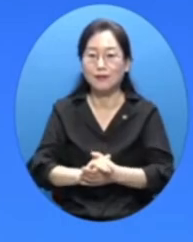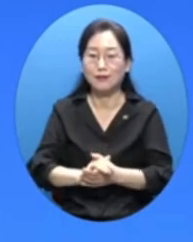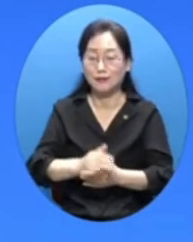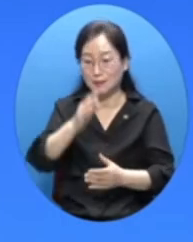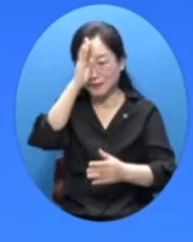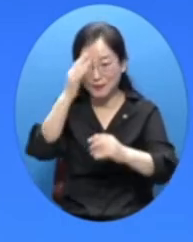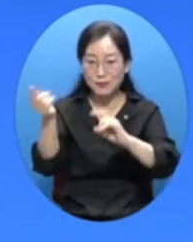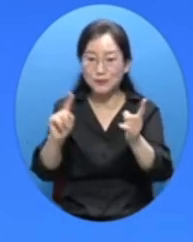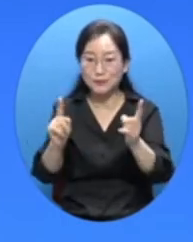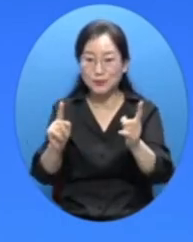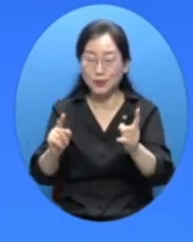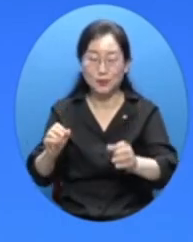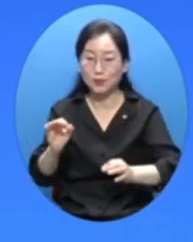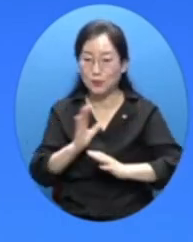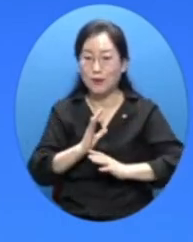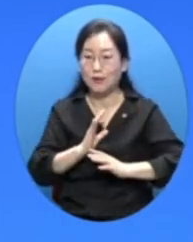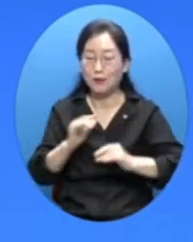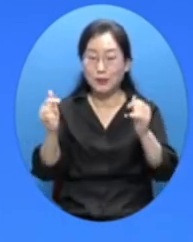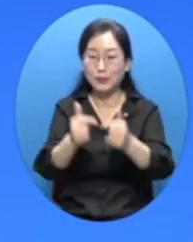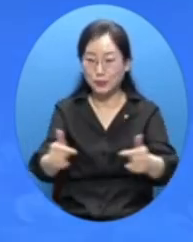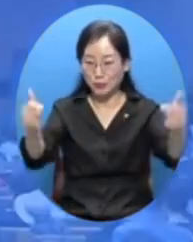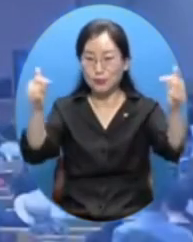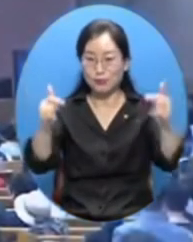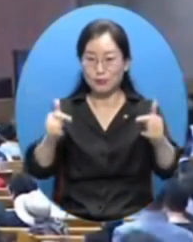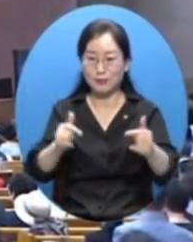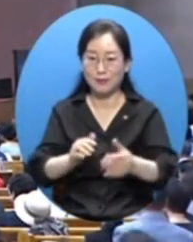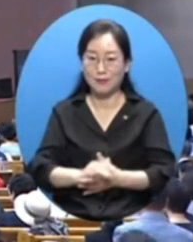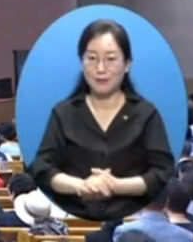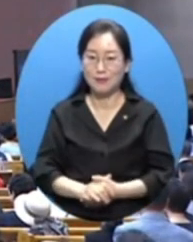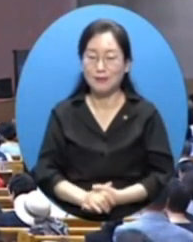병자 고침받고 놀라운 부흥이 다가왔습니다.